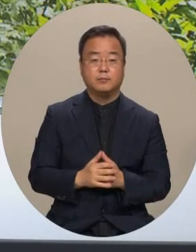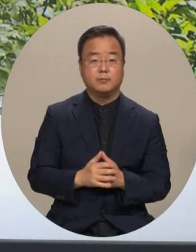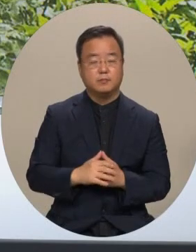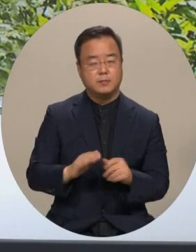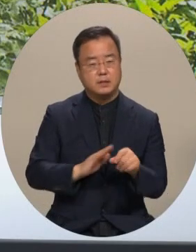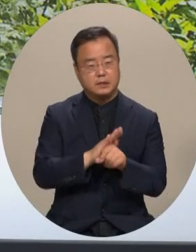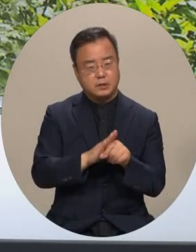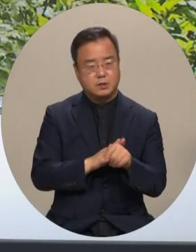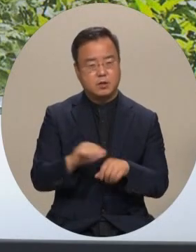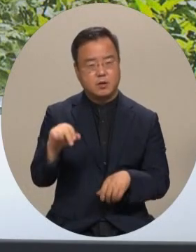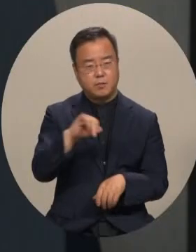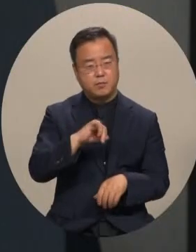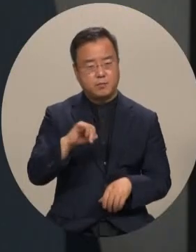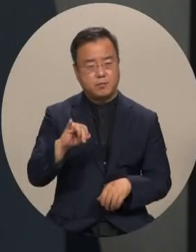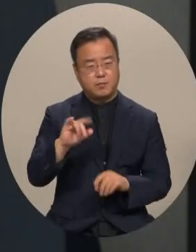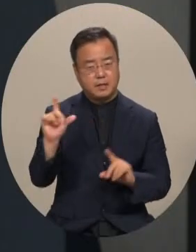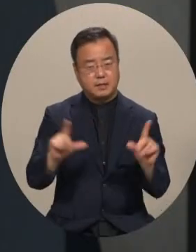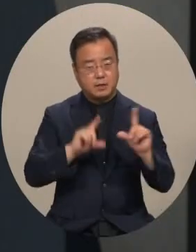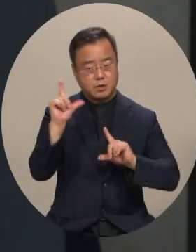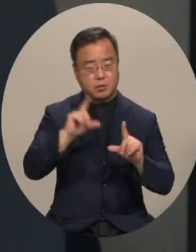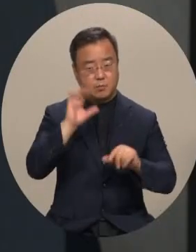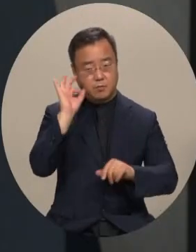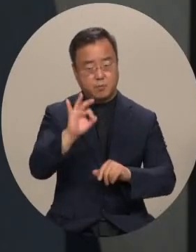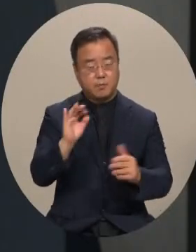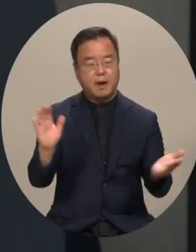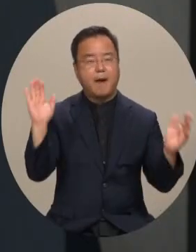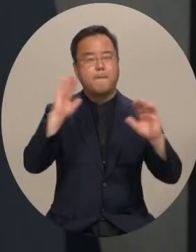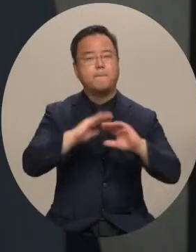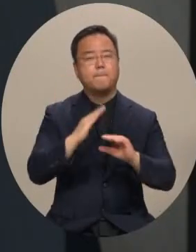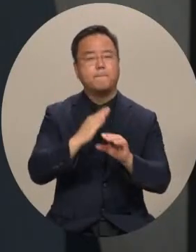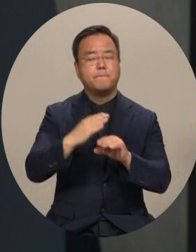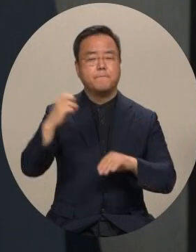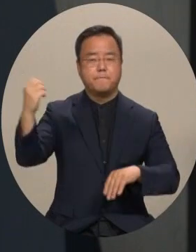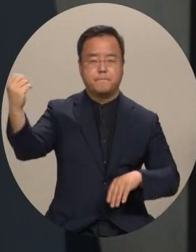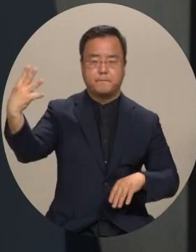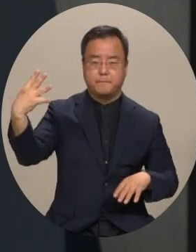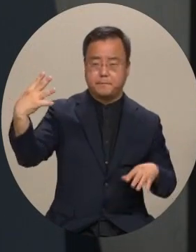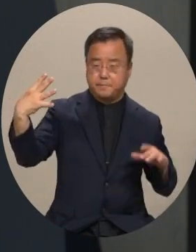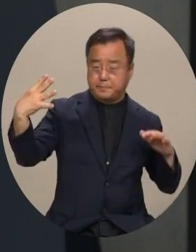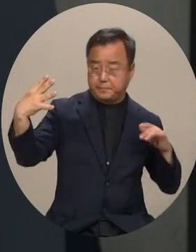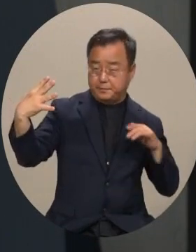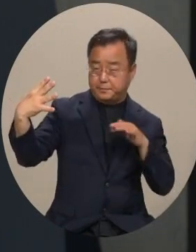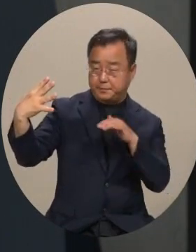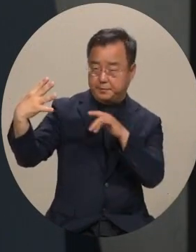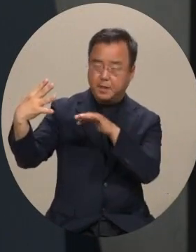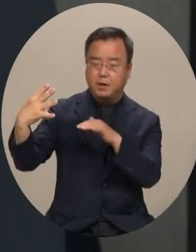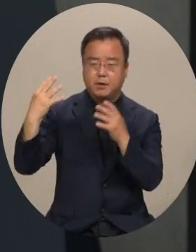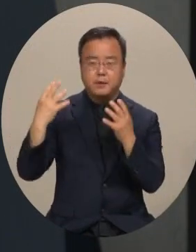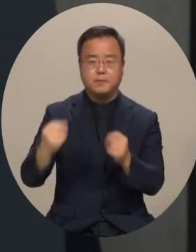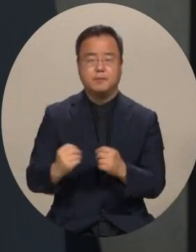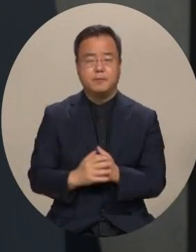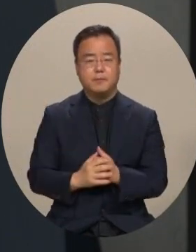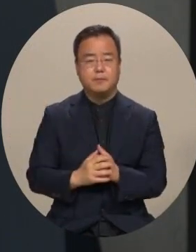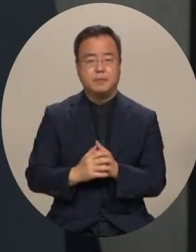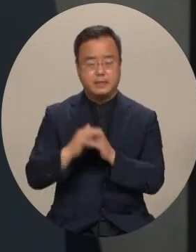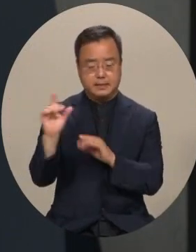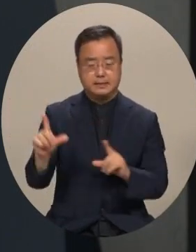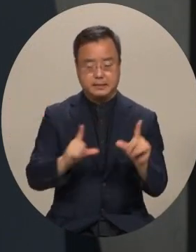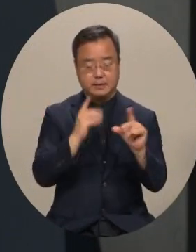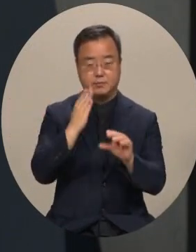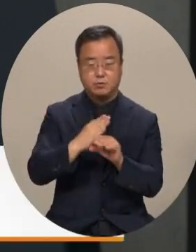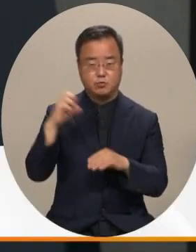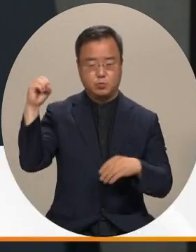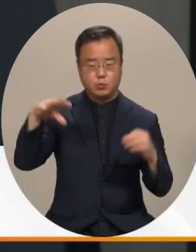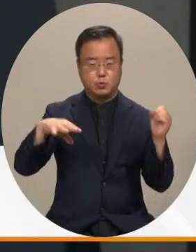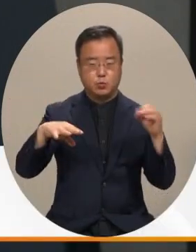같은 경우는 생태를 보면 그 이제 야간에 불빛에 이끌리는 습성이 있거든요 그래서 생활 주변에 어떤 조명을 좀 최소화해